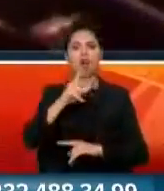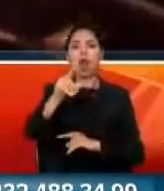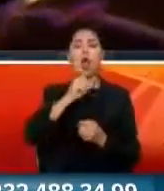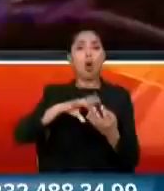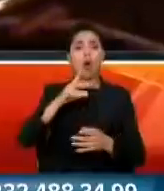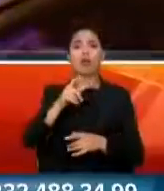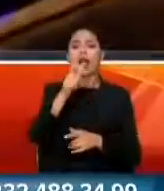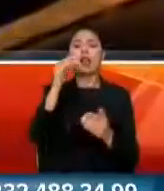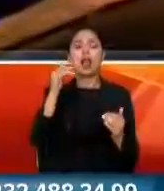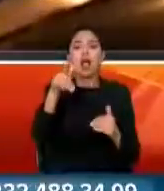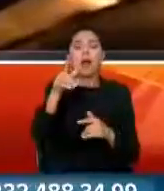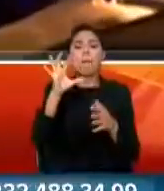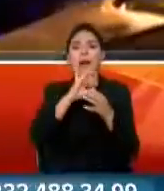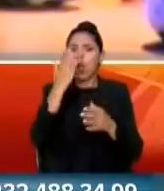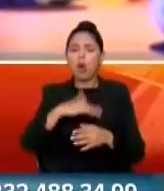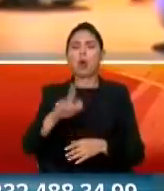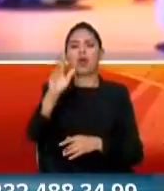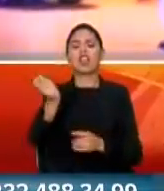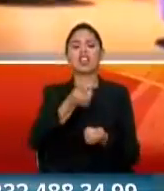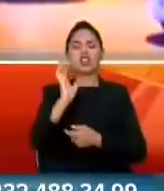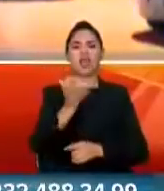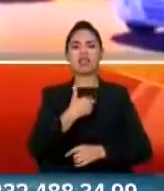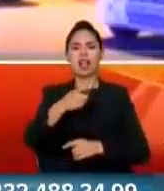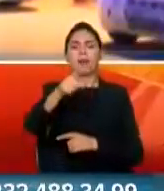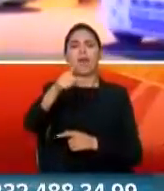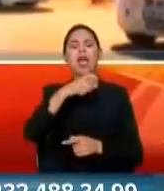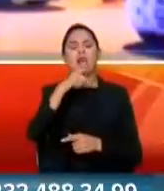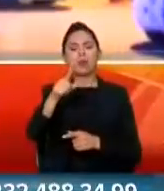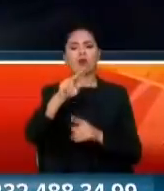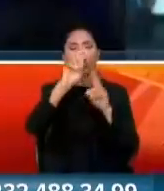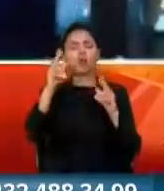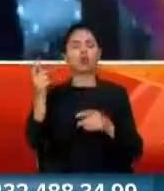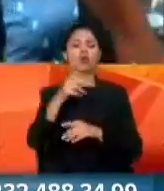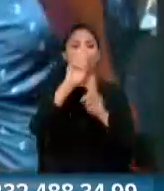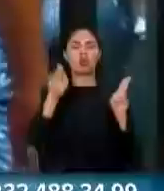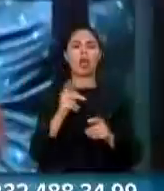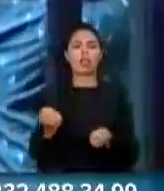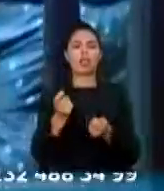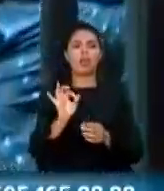ilgisi olmayan kafe sahibi de zarar gören iş yerini yeniden eski haline getirmeye çalışıyor.